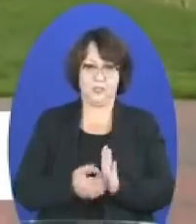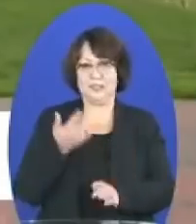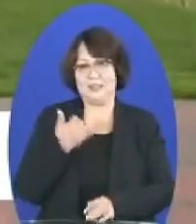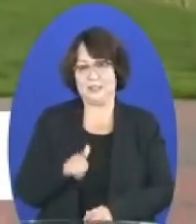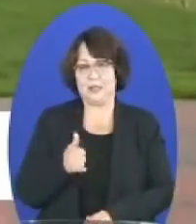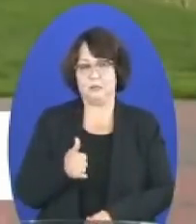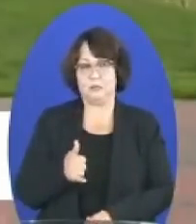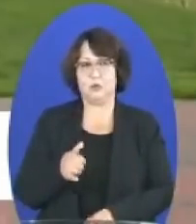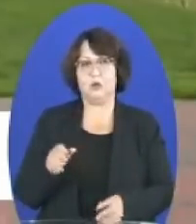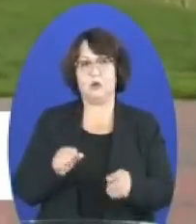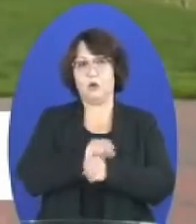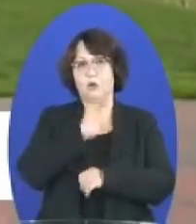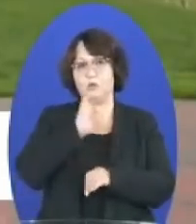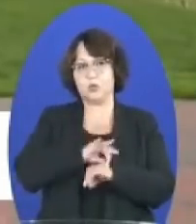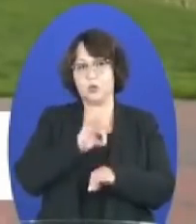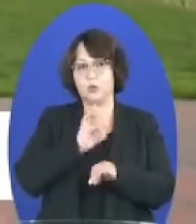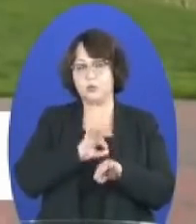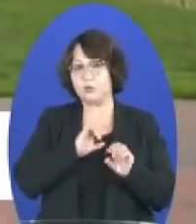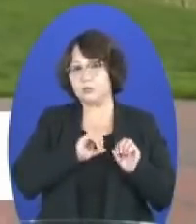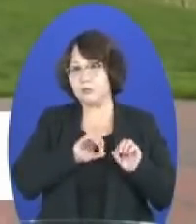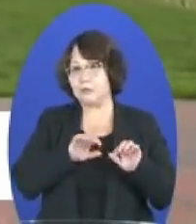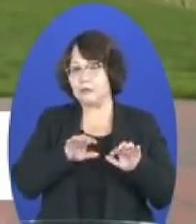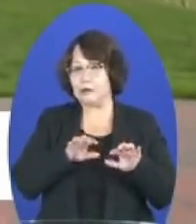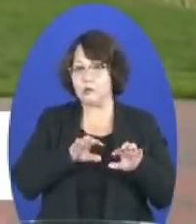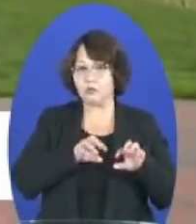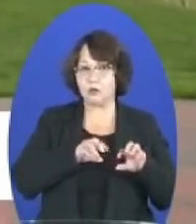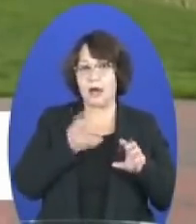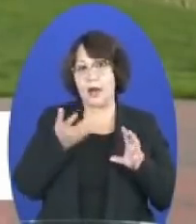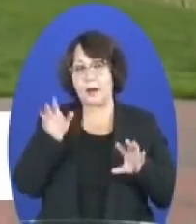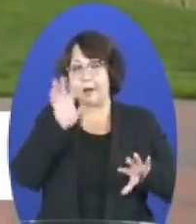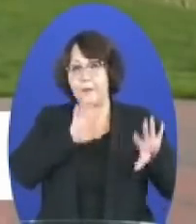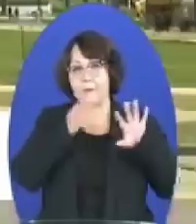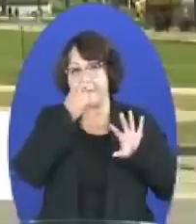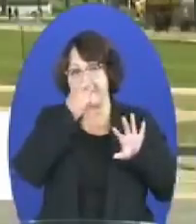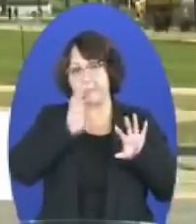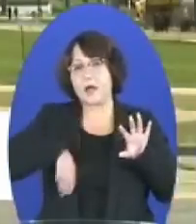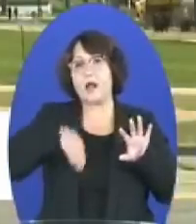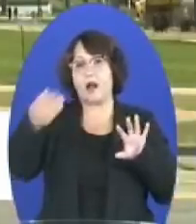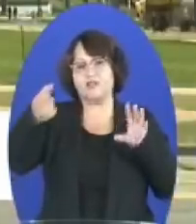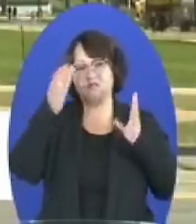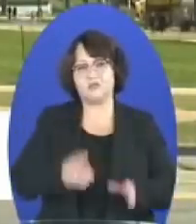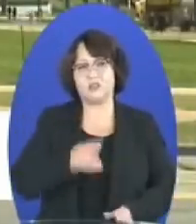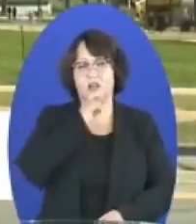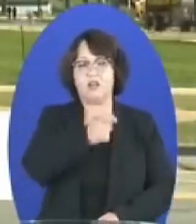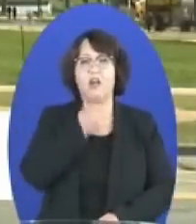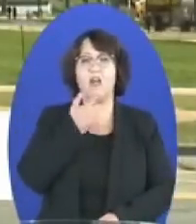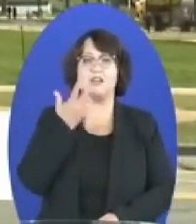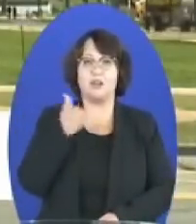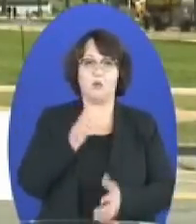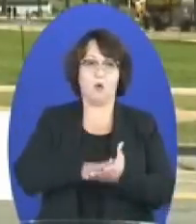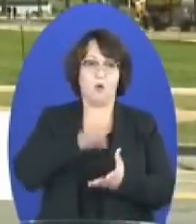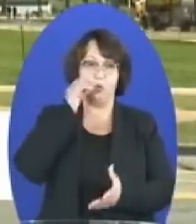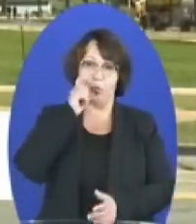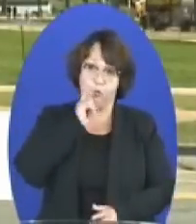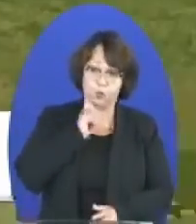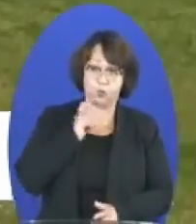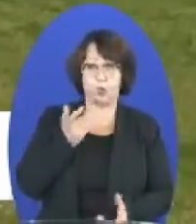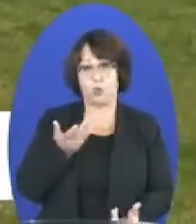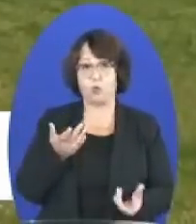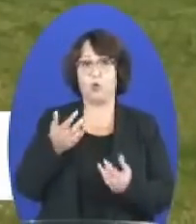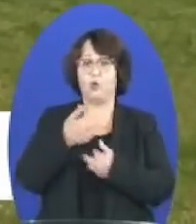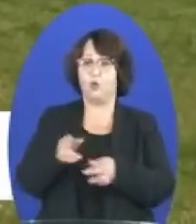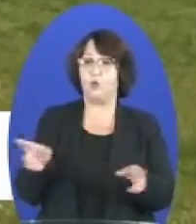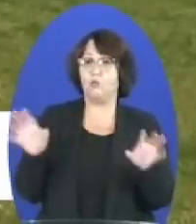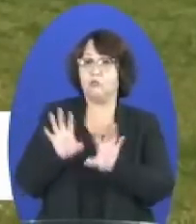зарим нь цар тахлын дэгдэлт цаашаад хэрхэх хэсгийг хүлээзнэж байж шийдвэрээ гаргах бол зарим нь одоо оюутнууд хүсвэл танхимаар